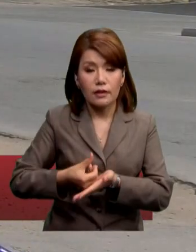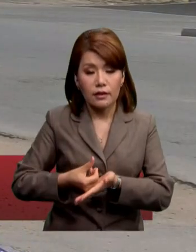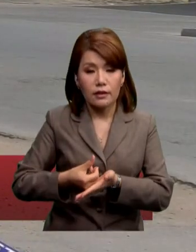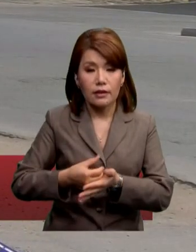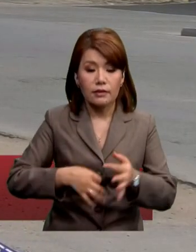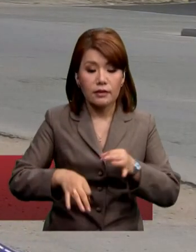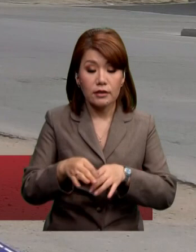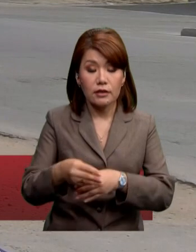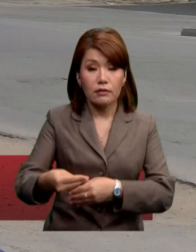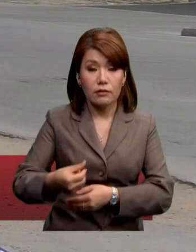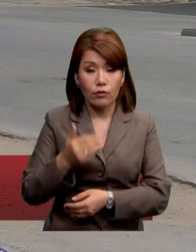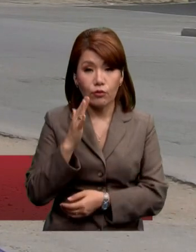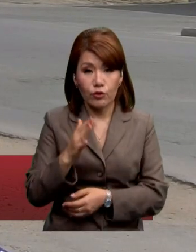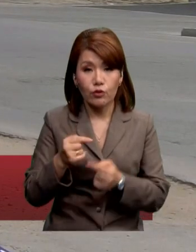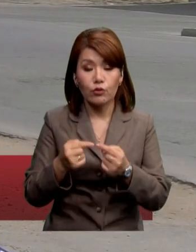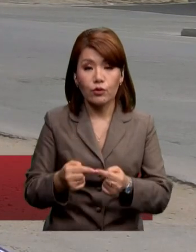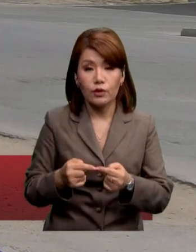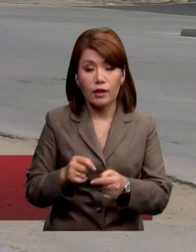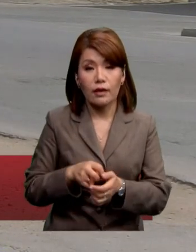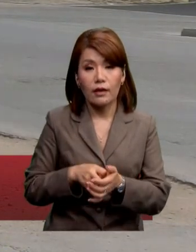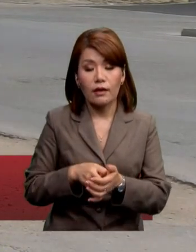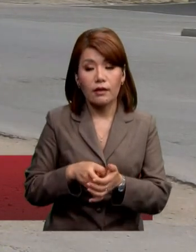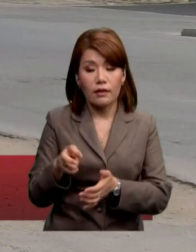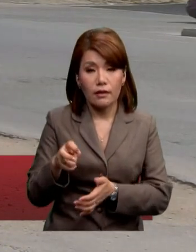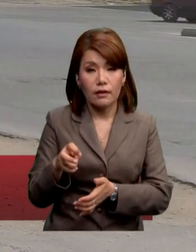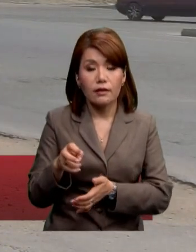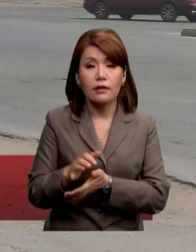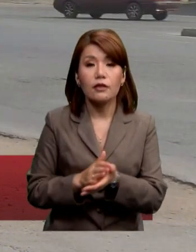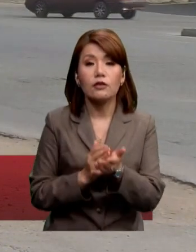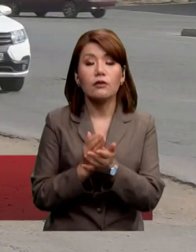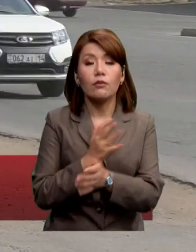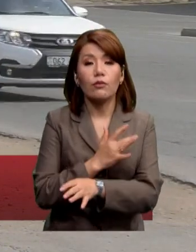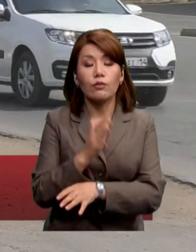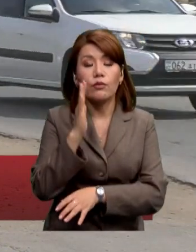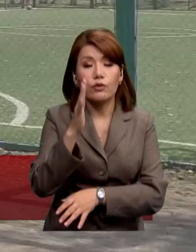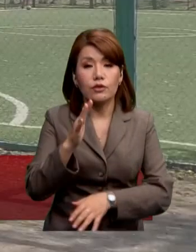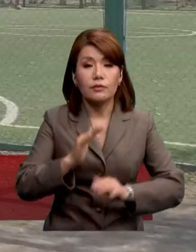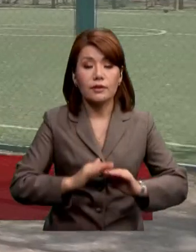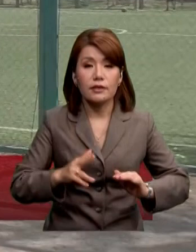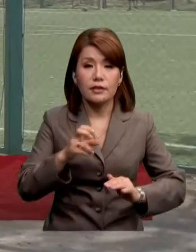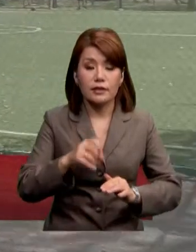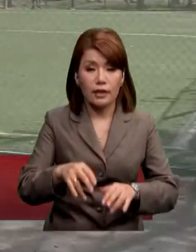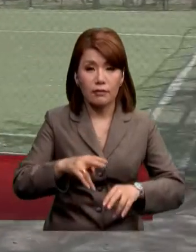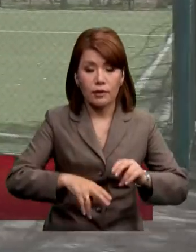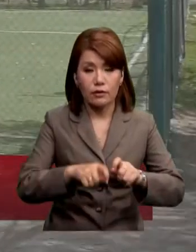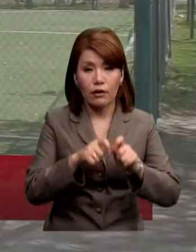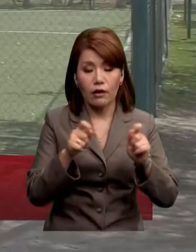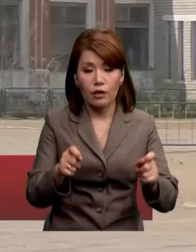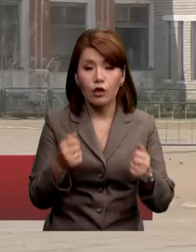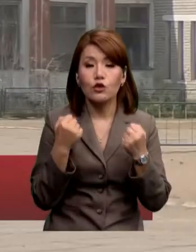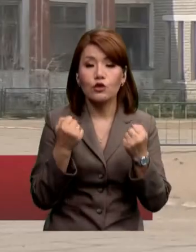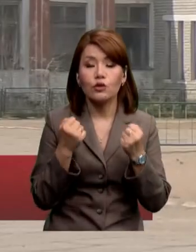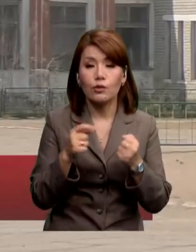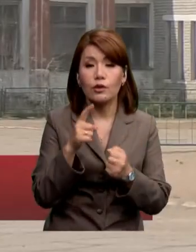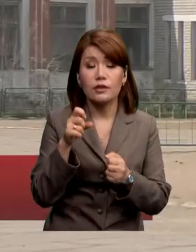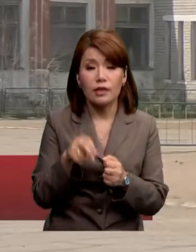енгізетін болсақ, уточнениеге мүмкін жоғарыда сосын бала шада болады деп ойлаймыз. Шенеунің Үштерекке спорт кешені